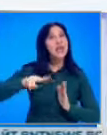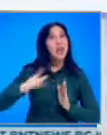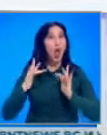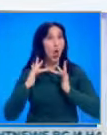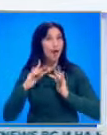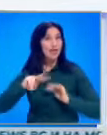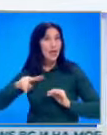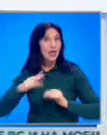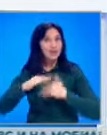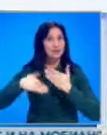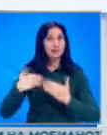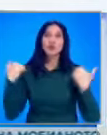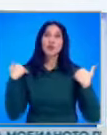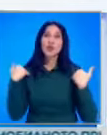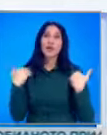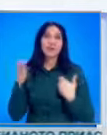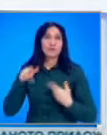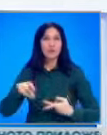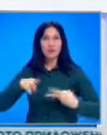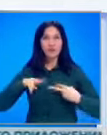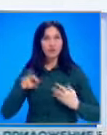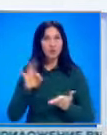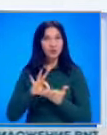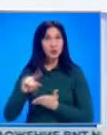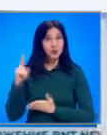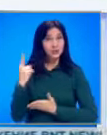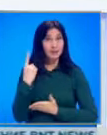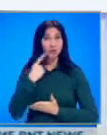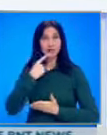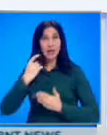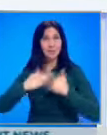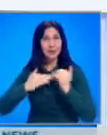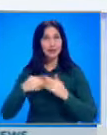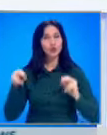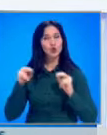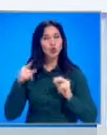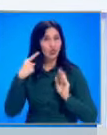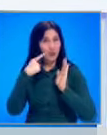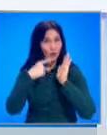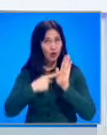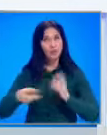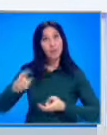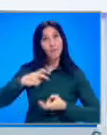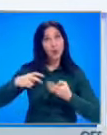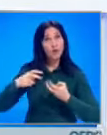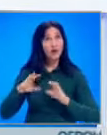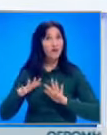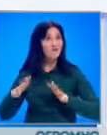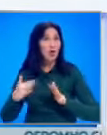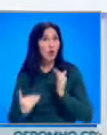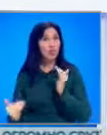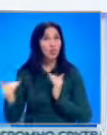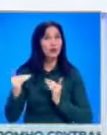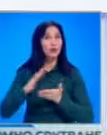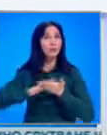или смесено. Студентите ще се връщат присъствено само за практическо обучение. Това показа проверката ни в някои от